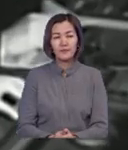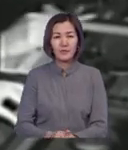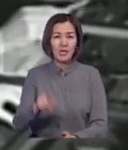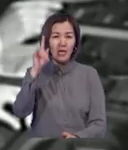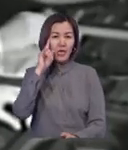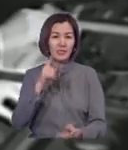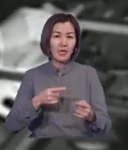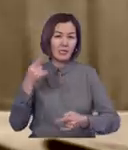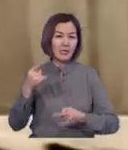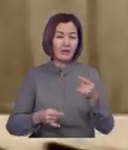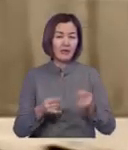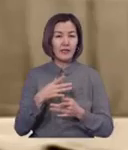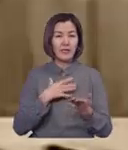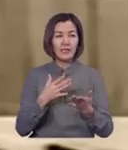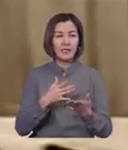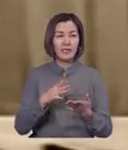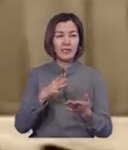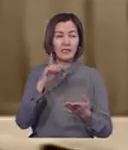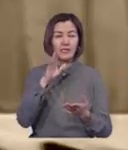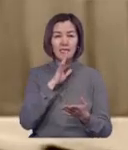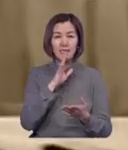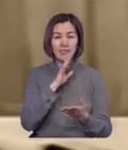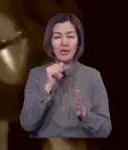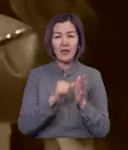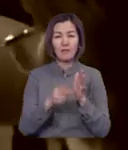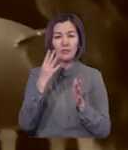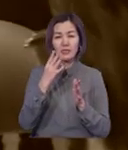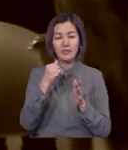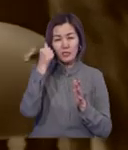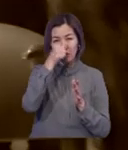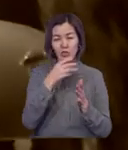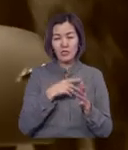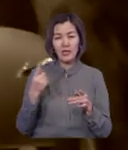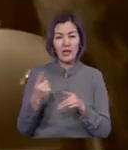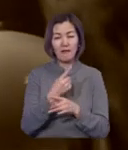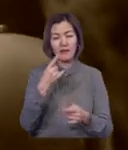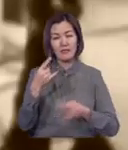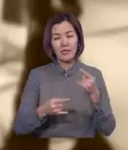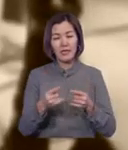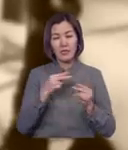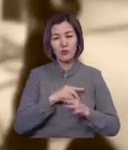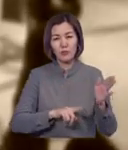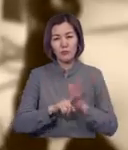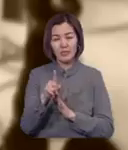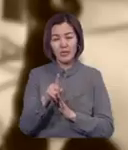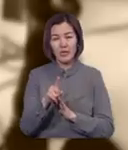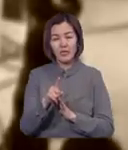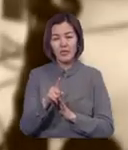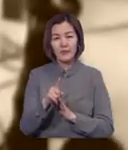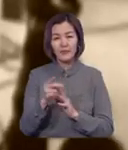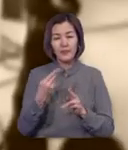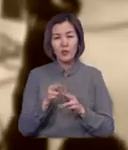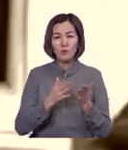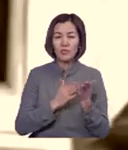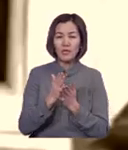Қазақ телевизиясының қарлығашы Зұлқия Жұматова 60-шы жылдарда алғаш телеарна табалдырығын аттаған, жарты ғұмырын осы